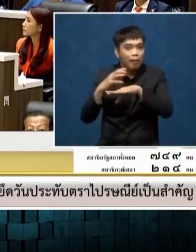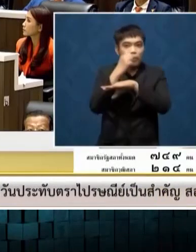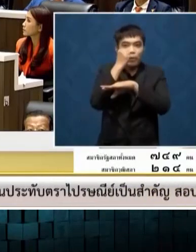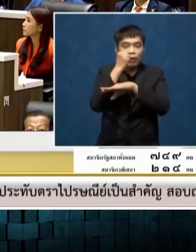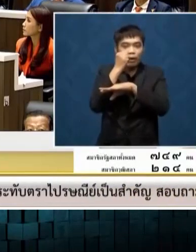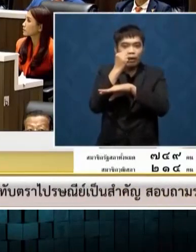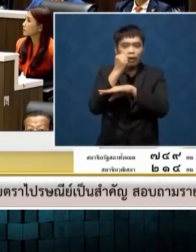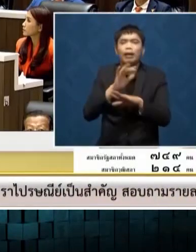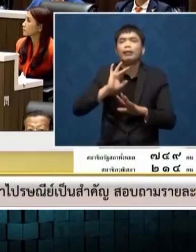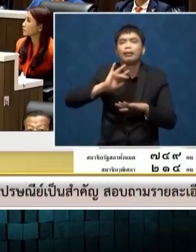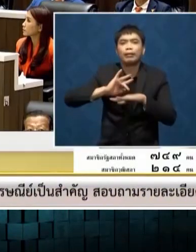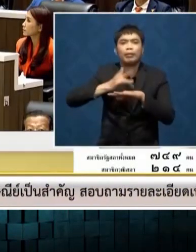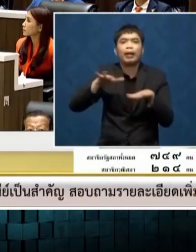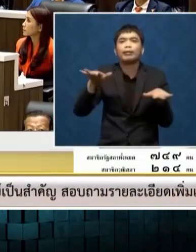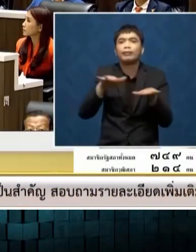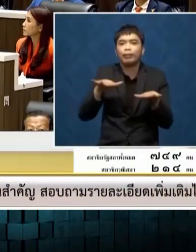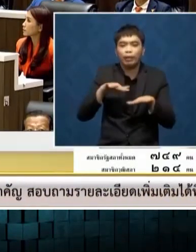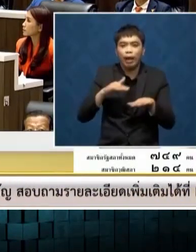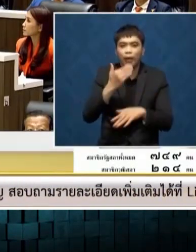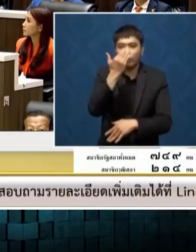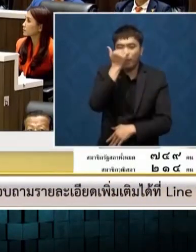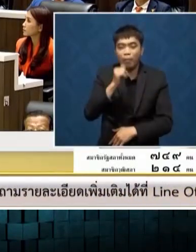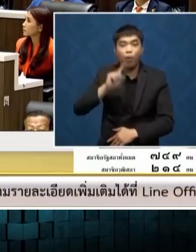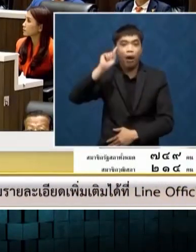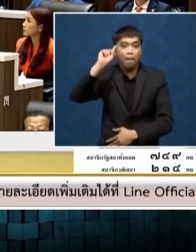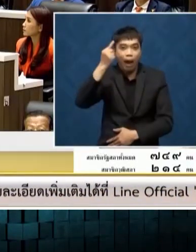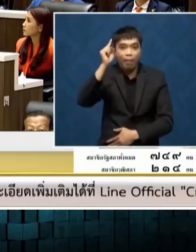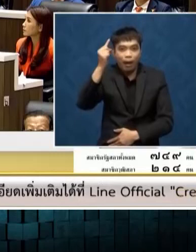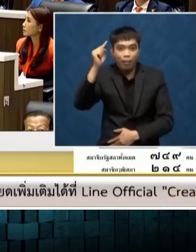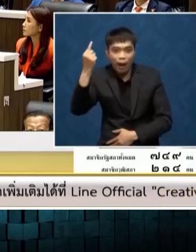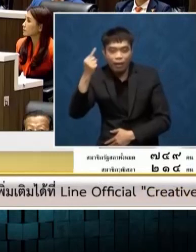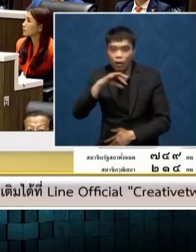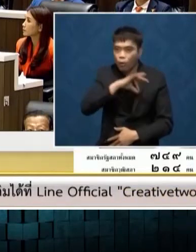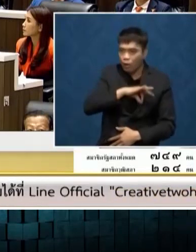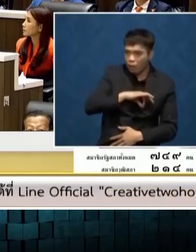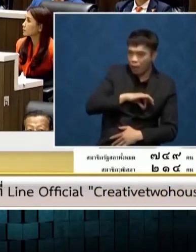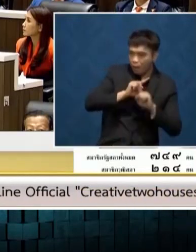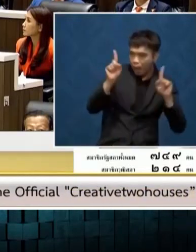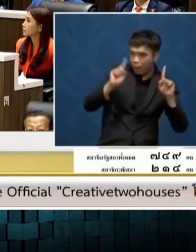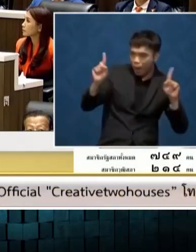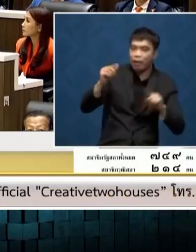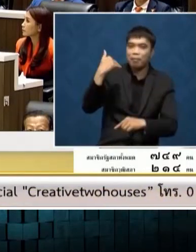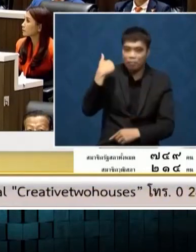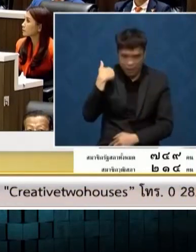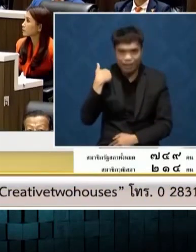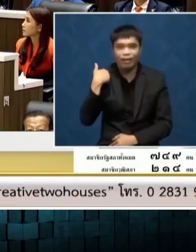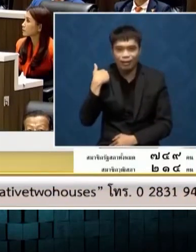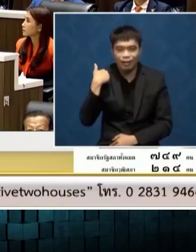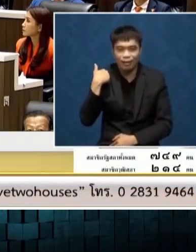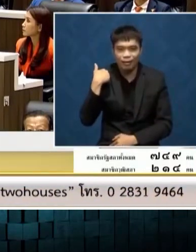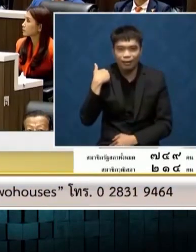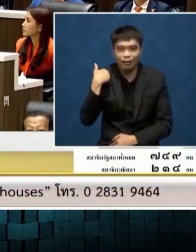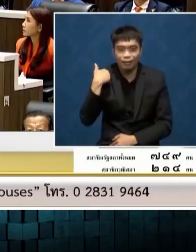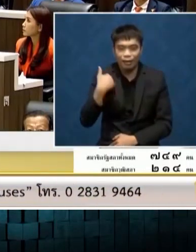รัฐสภาเพื่อขอการสนับสนุนนะครับซึ่งจะพูดถึงเรื่องที่เกี่ยวข้องกับสถาบันพระมหากษัตริย์